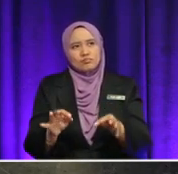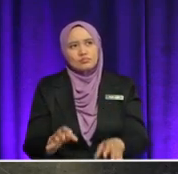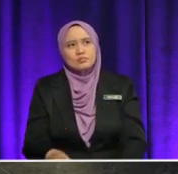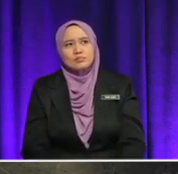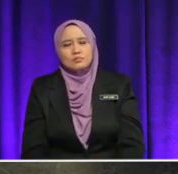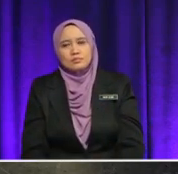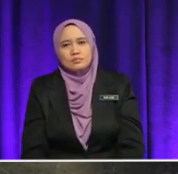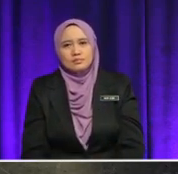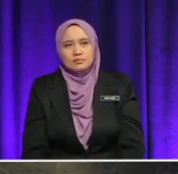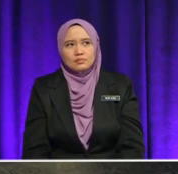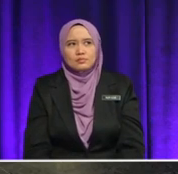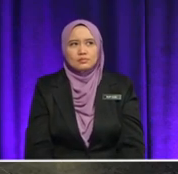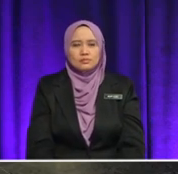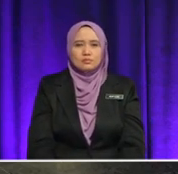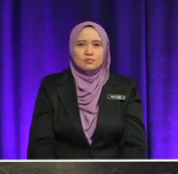bagus